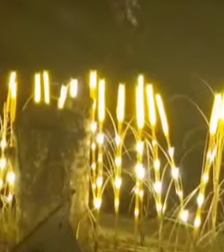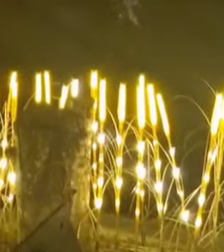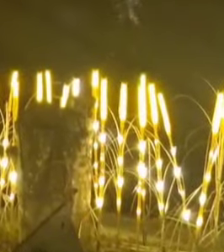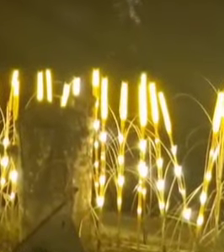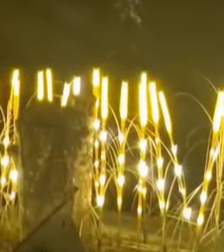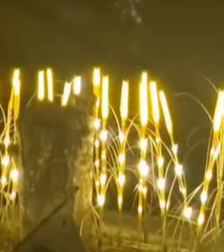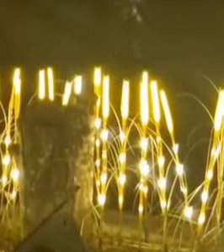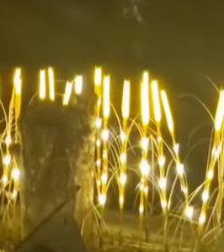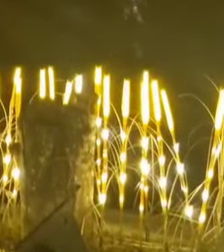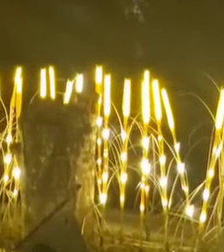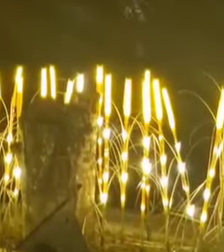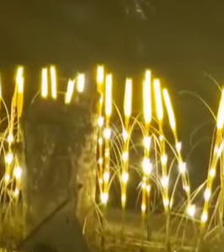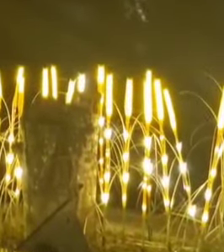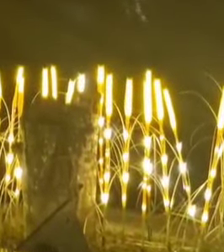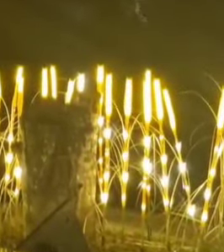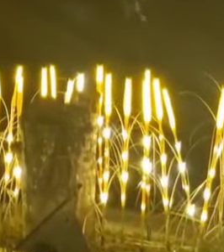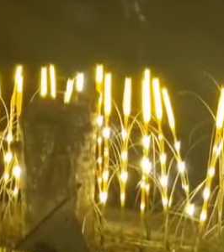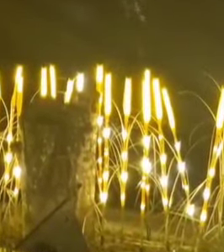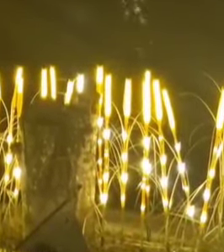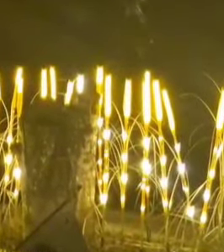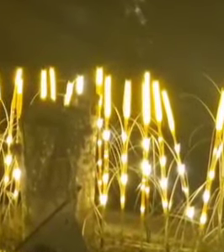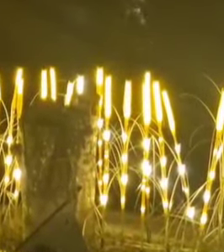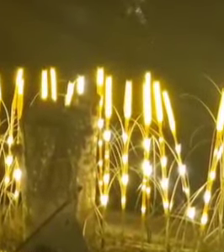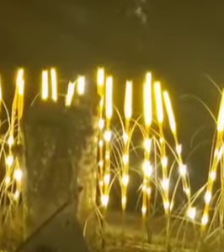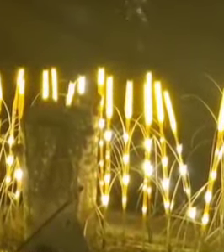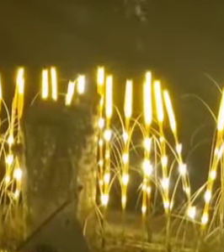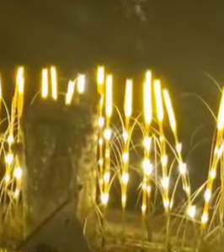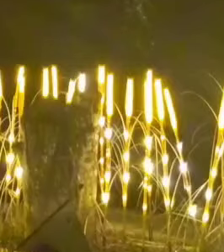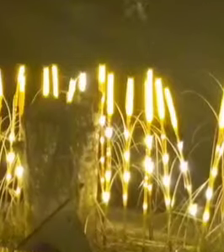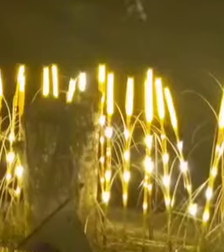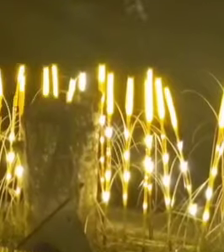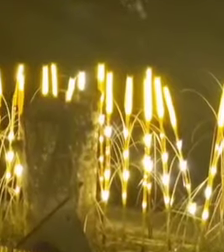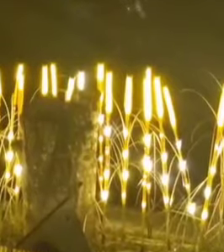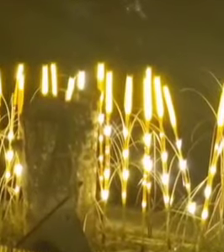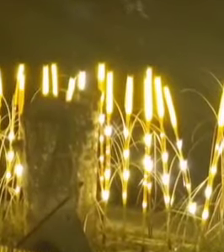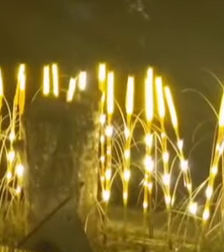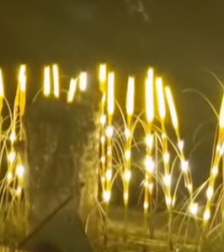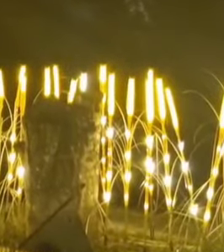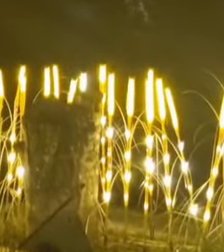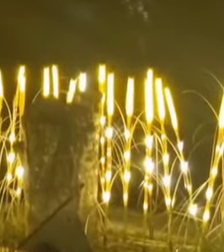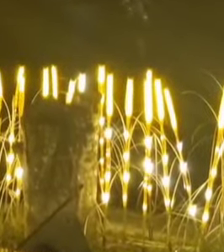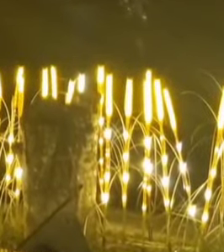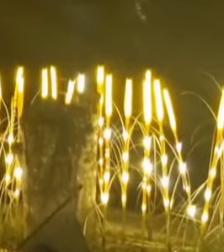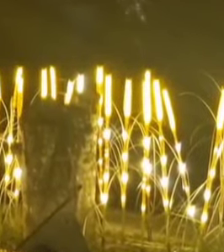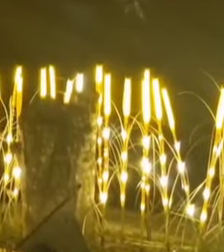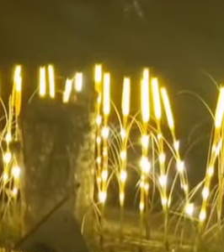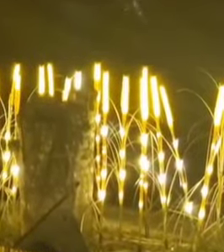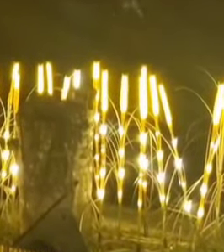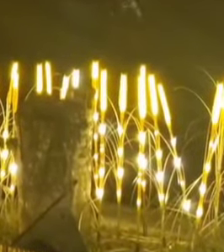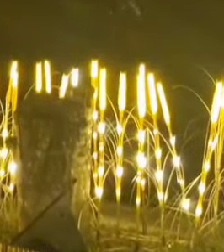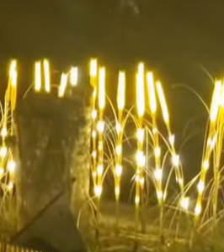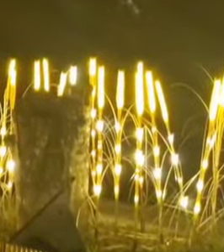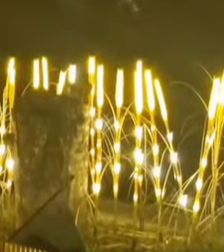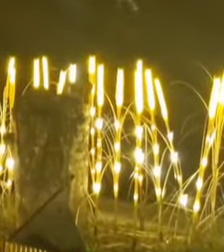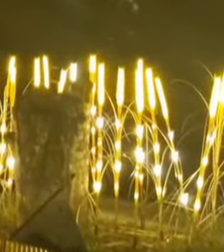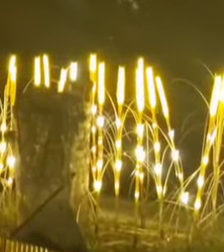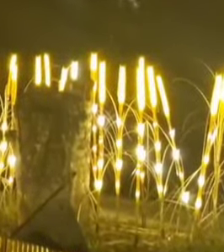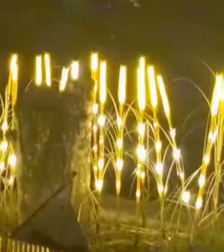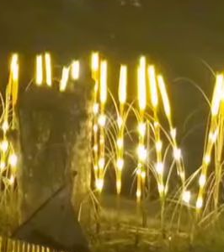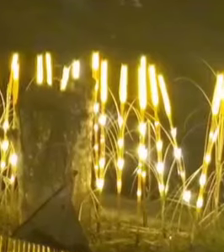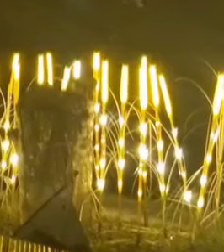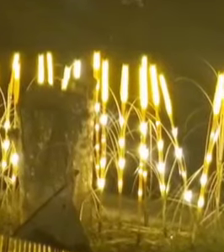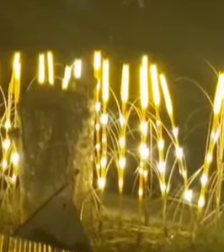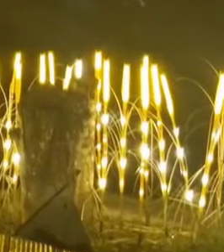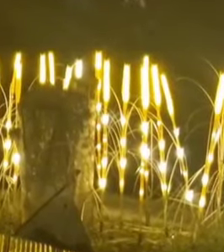di sini juga sering sekali diadakan beberapa event-event kebudayaan dan juga event-event hiburan juga. Hiburan juga ada. Ya. Nah, ada yang menarik dan